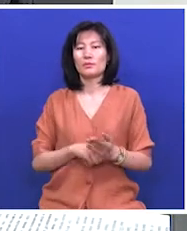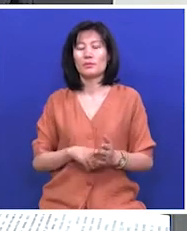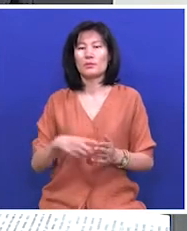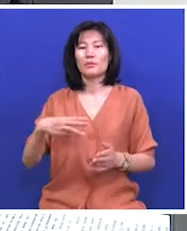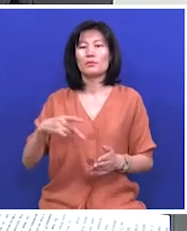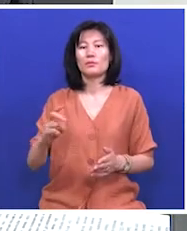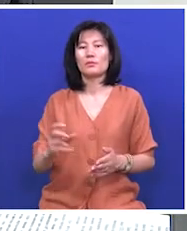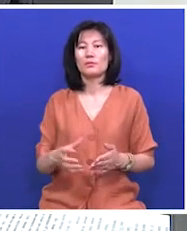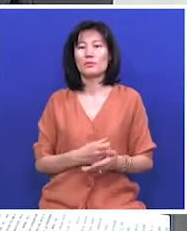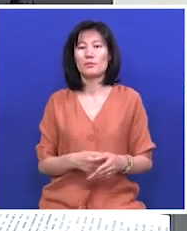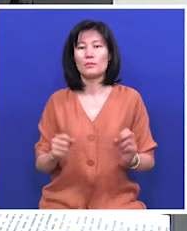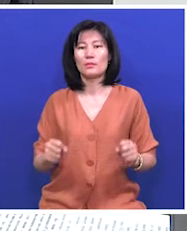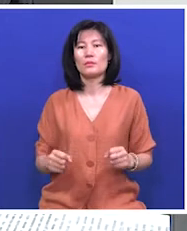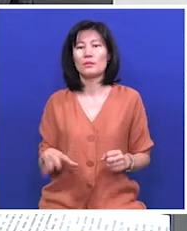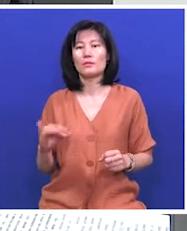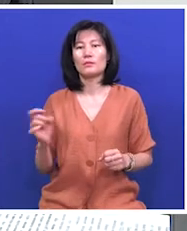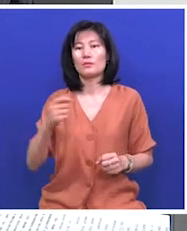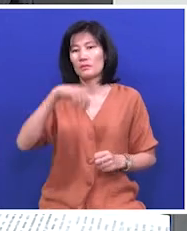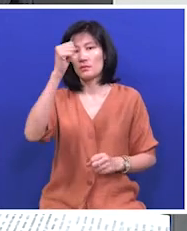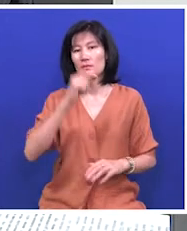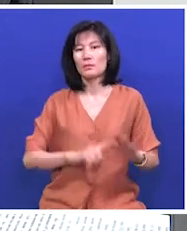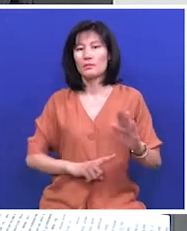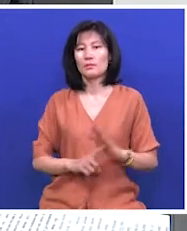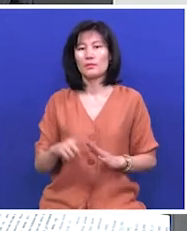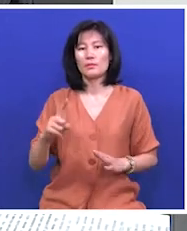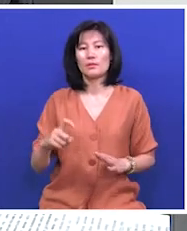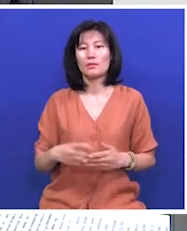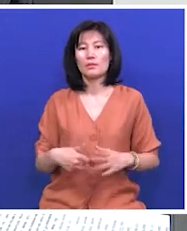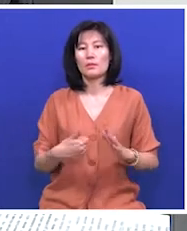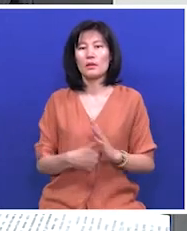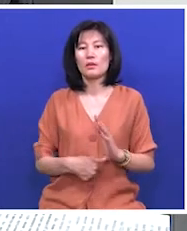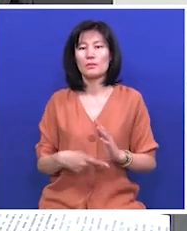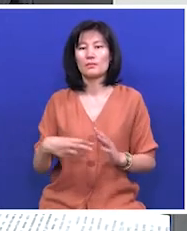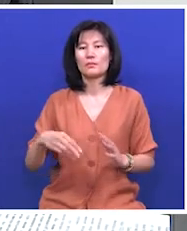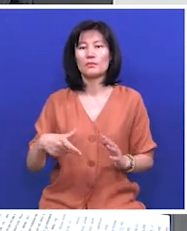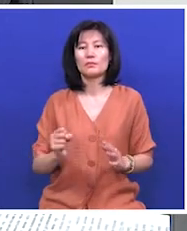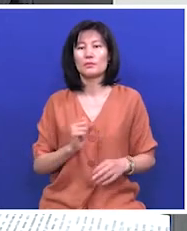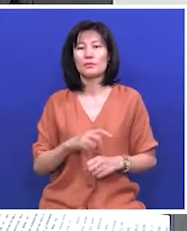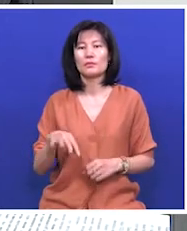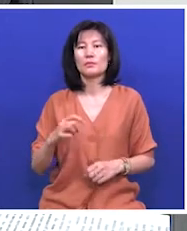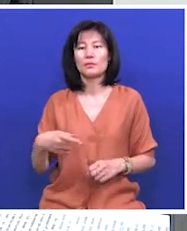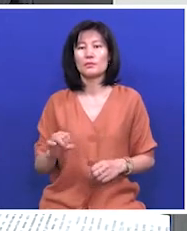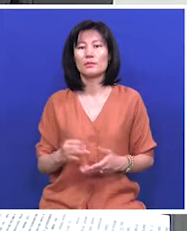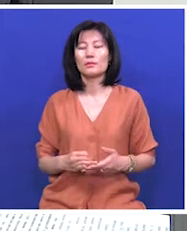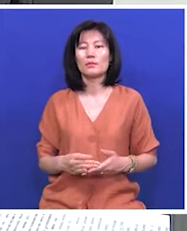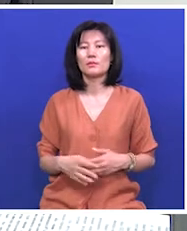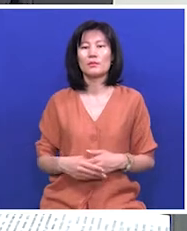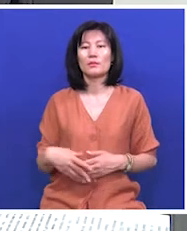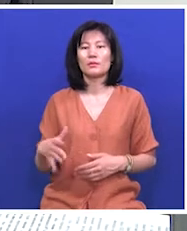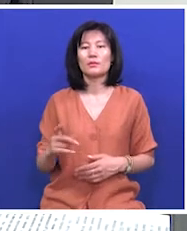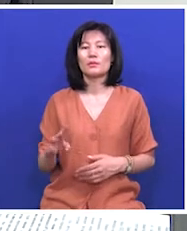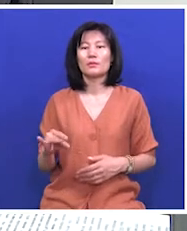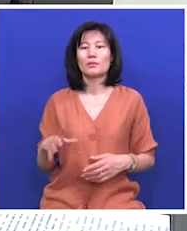тонна жанар жағармай бөлінді. Сәуір айынан бастап 160 теңге литрі